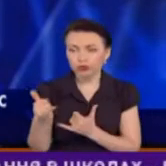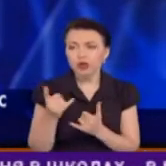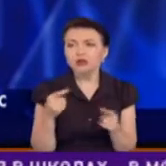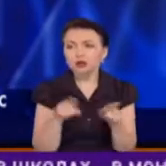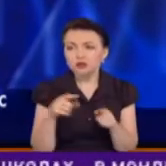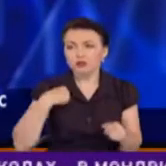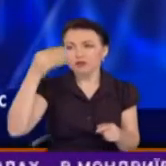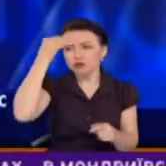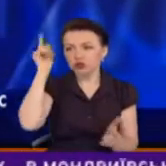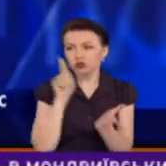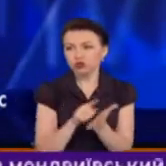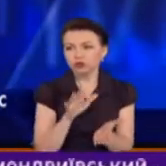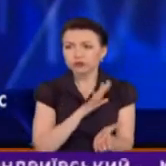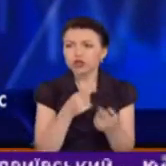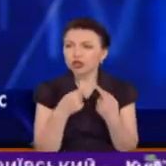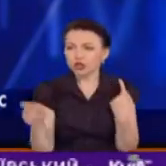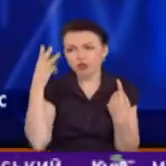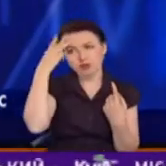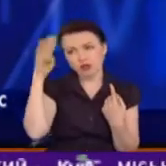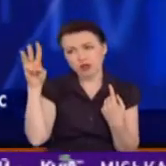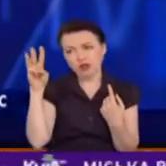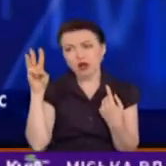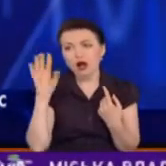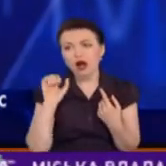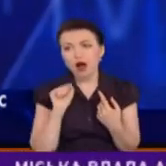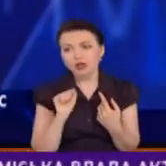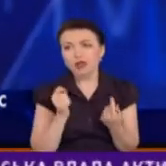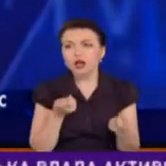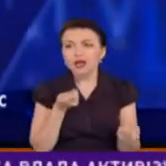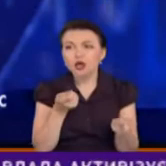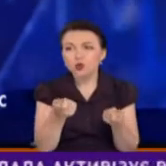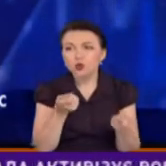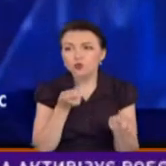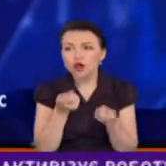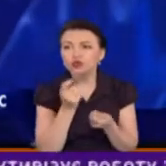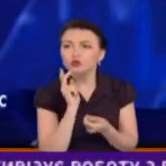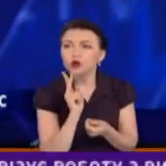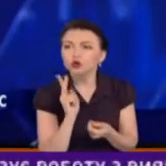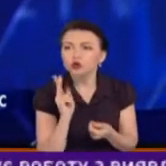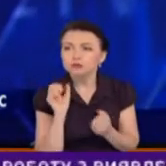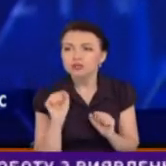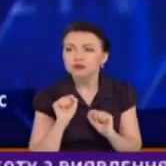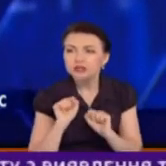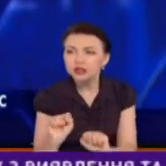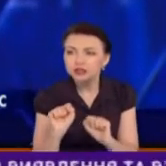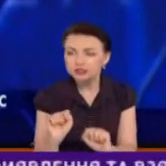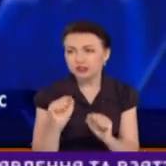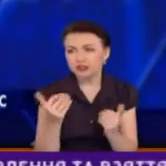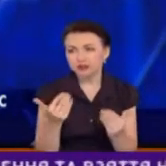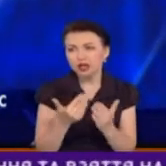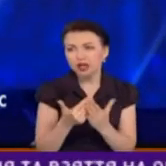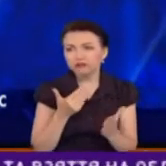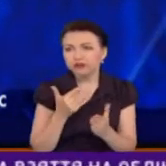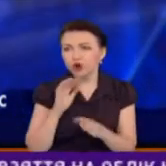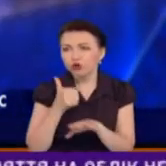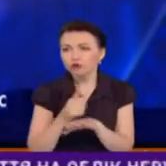я вважаю, має бути інша модель, але риночного регулювання. Щоб хтось міг вас захистити або від вашого голови